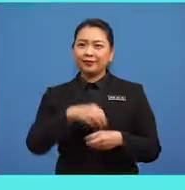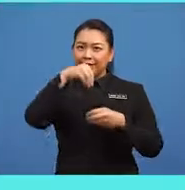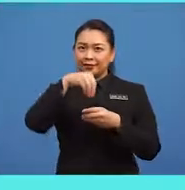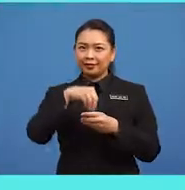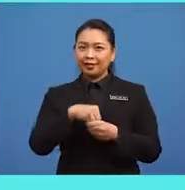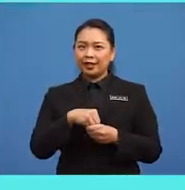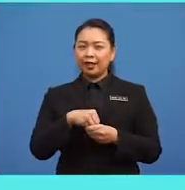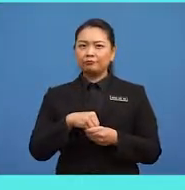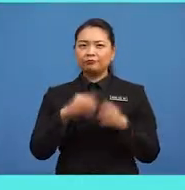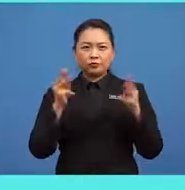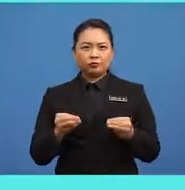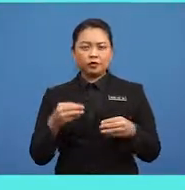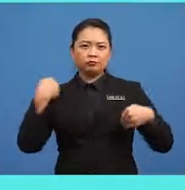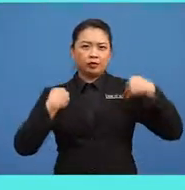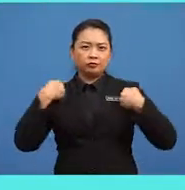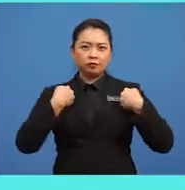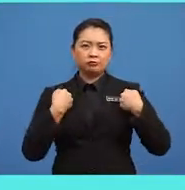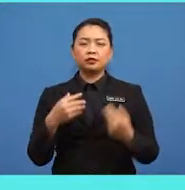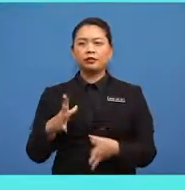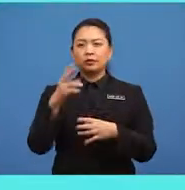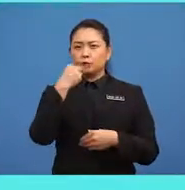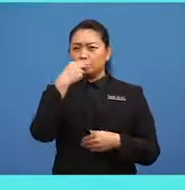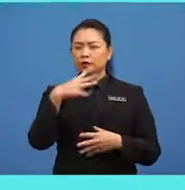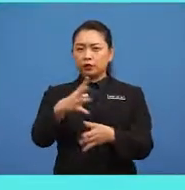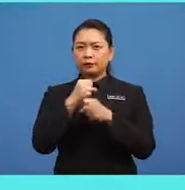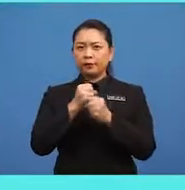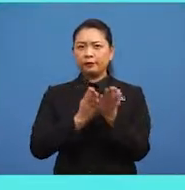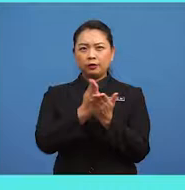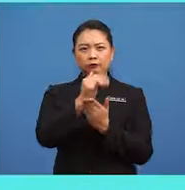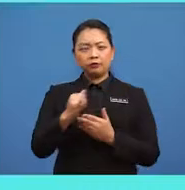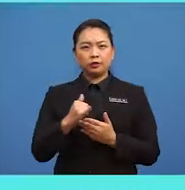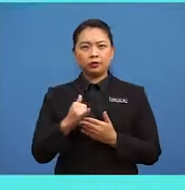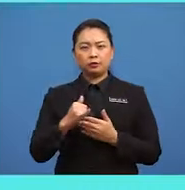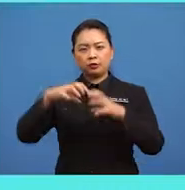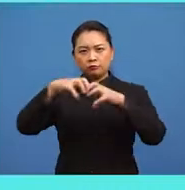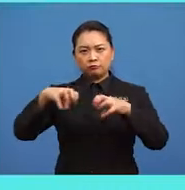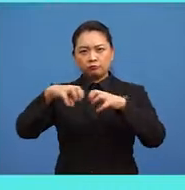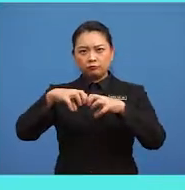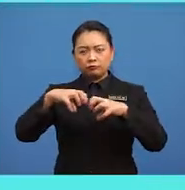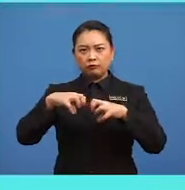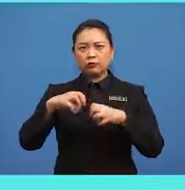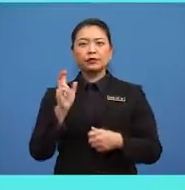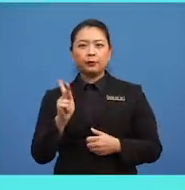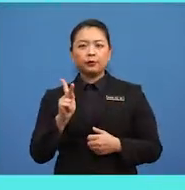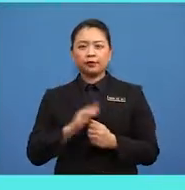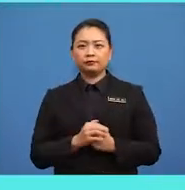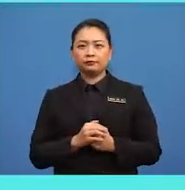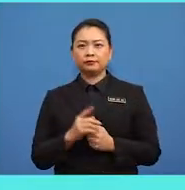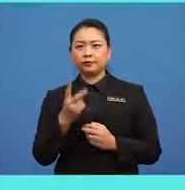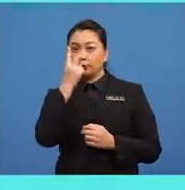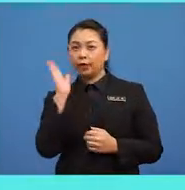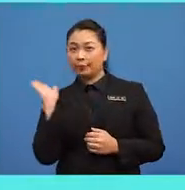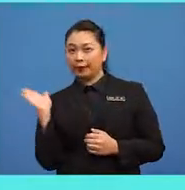dan haiwan, glukosa diperolehi melalui pencernaan karbohidrat